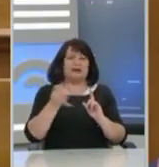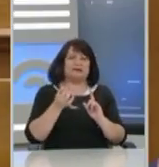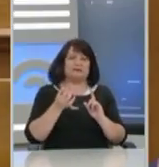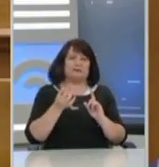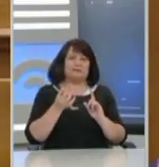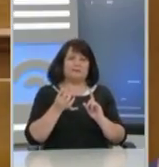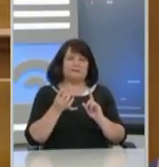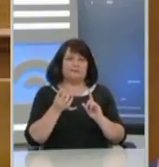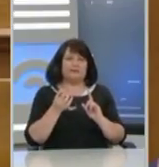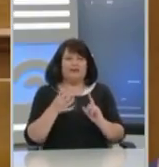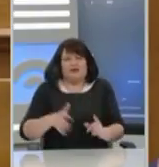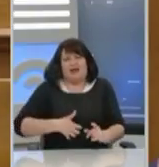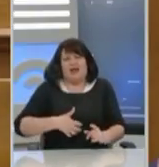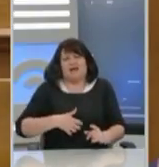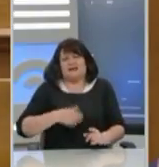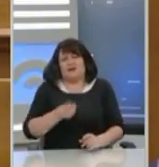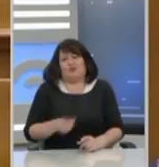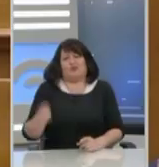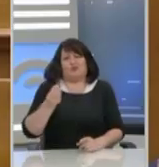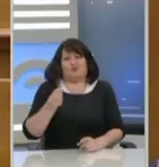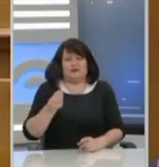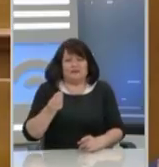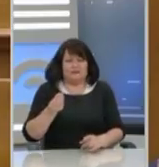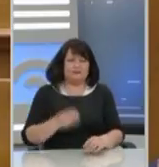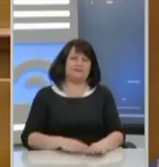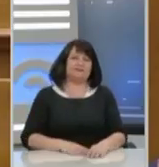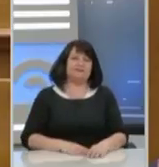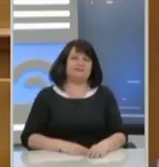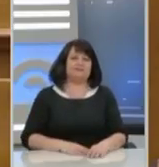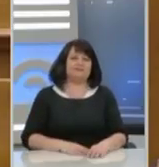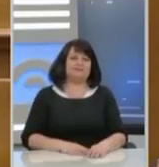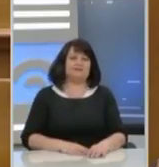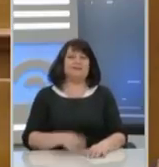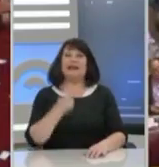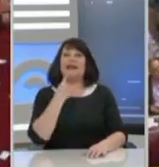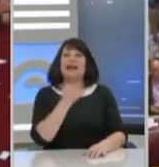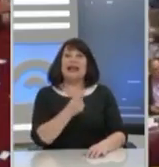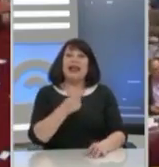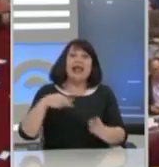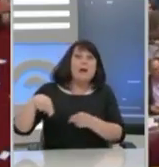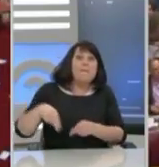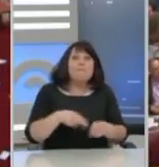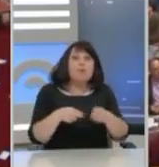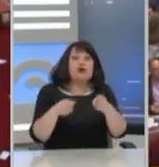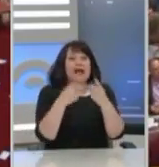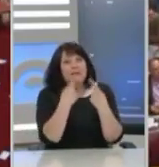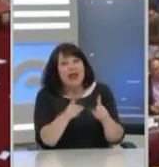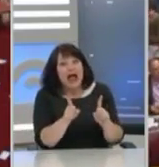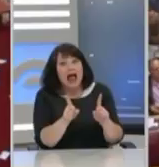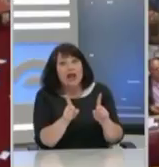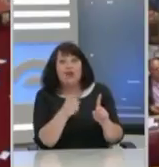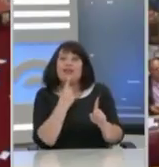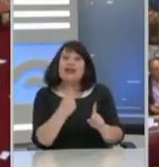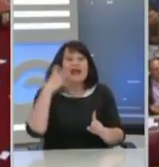Το πλέον φεδρό είναι αυτό. Εσείς άλλο που ποτάμι έξι μήνες... άλλο Θεοδωράκη από εσάς. Όχι το, με συγχωρείτε, όχι το κύριε Σταύρο, δεν εννοώ το